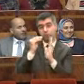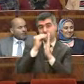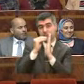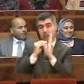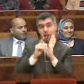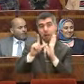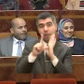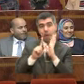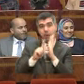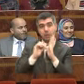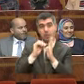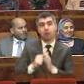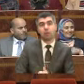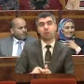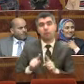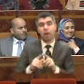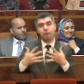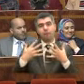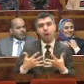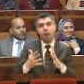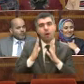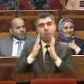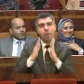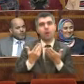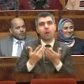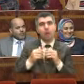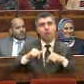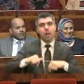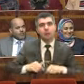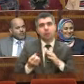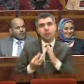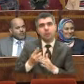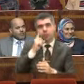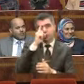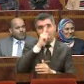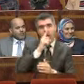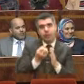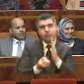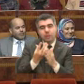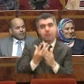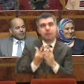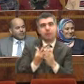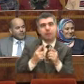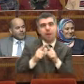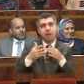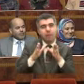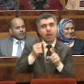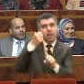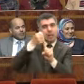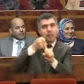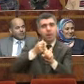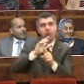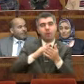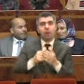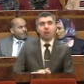نحن كنتفاهموا. اولا كنرحبوا بالسيد الوزير، وان شاء الله هذه البدايه ديالو غيشتغل معنا ان شاء